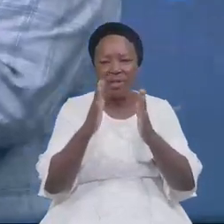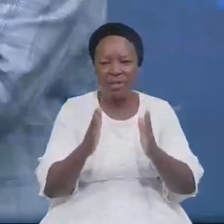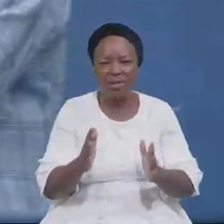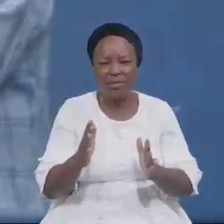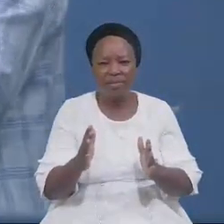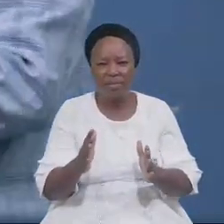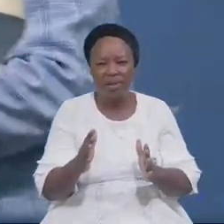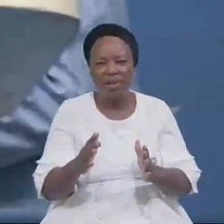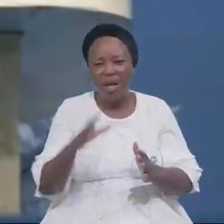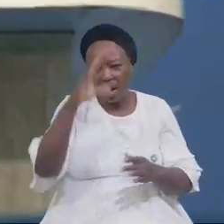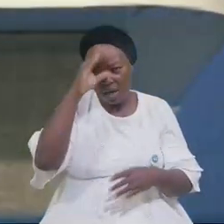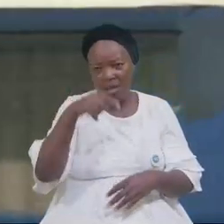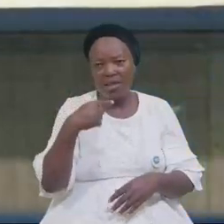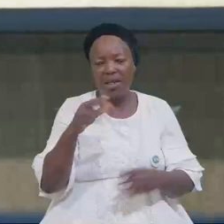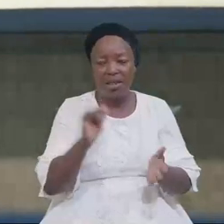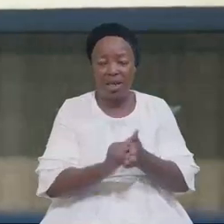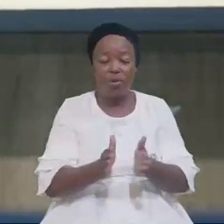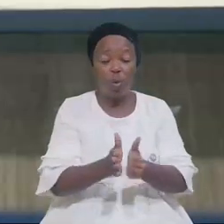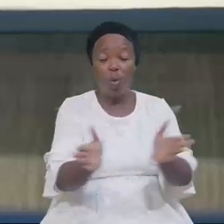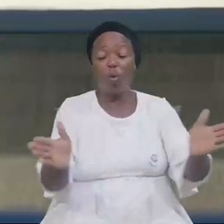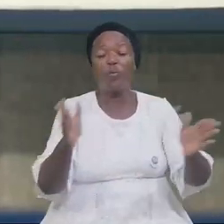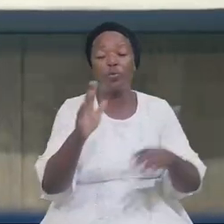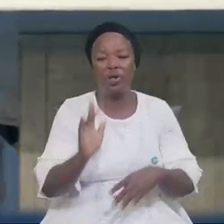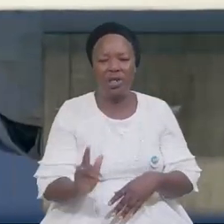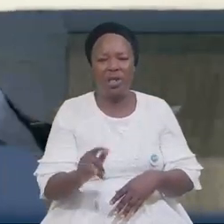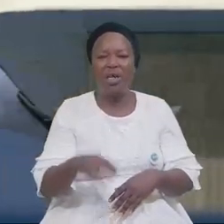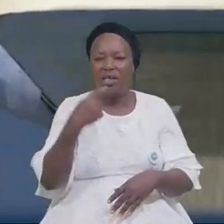Il a dit cela ouvertement.